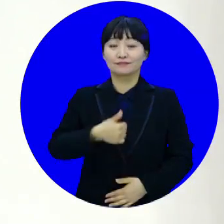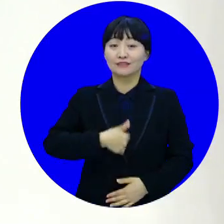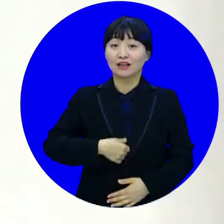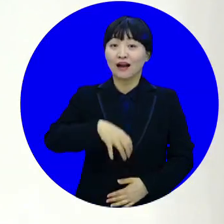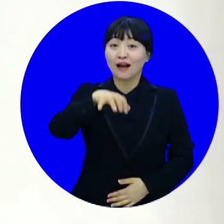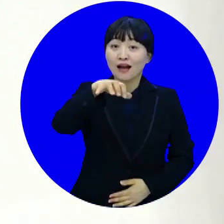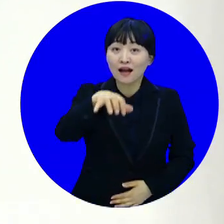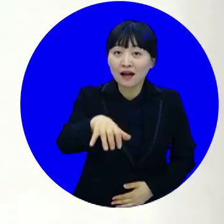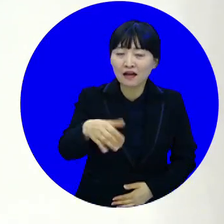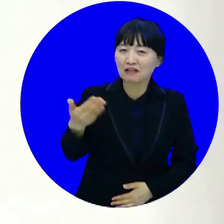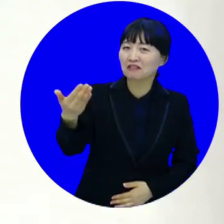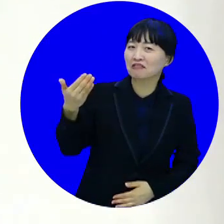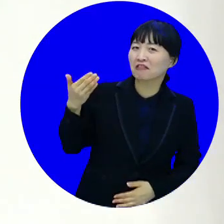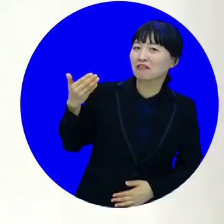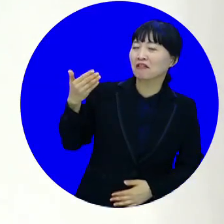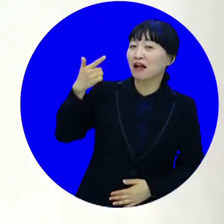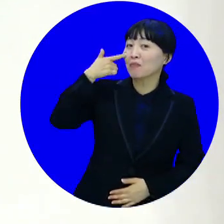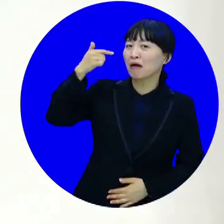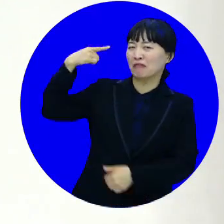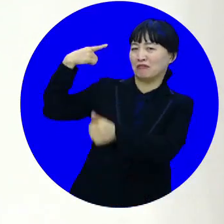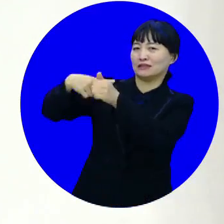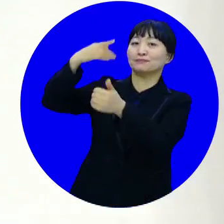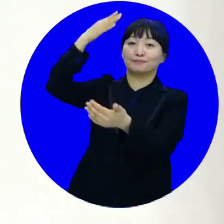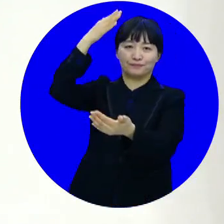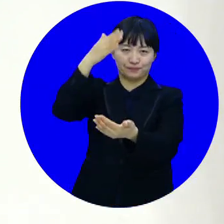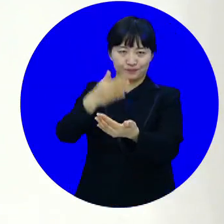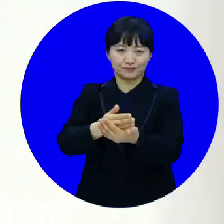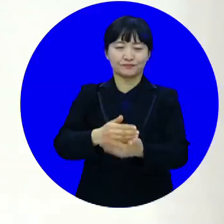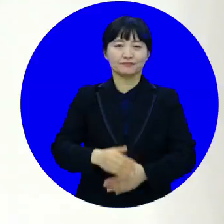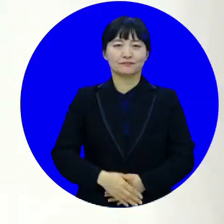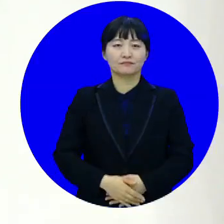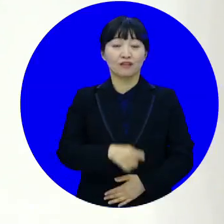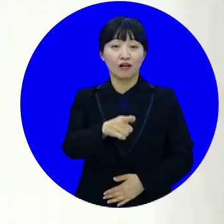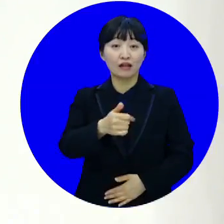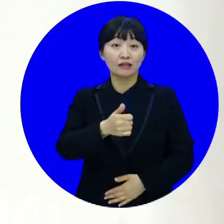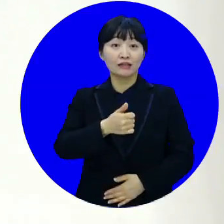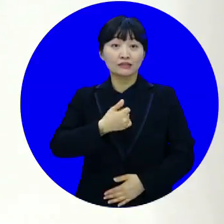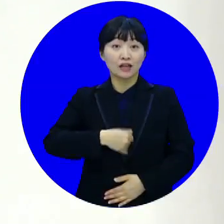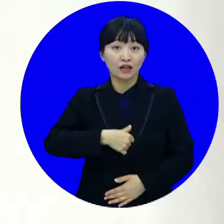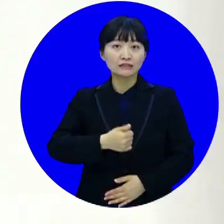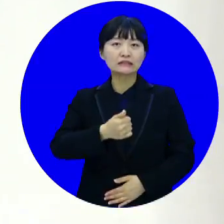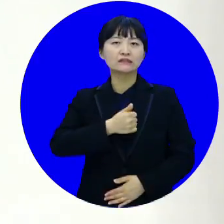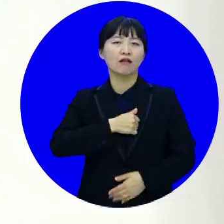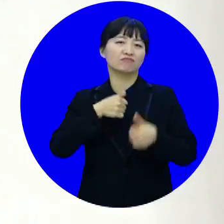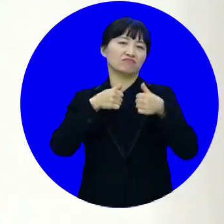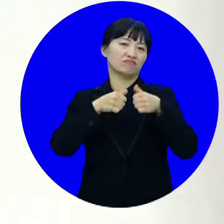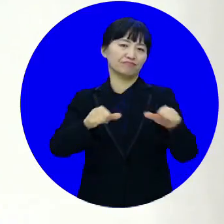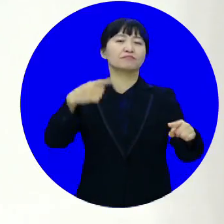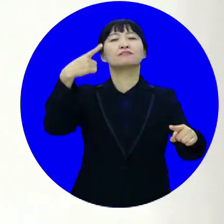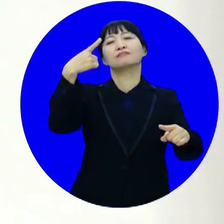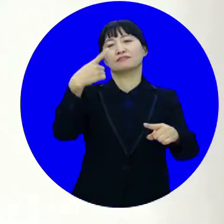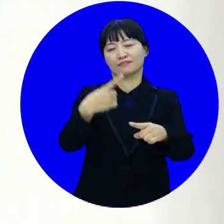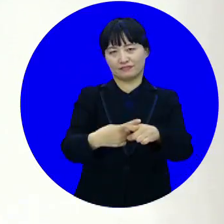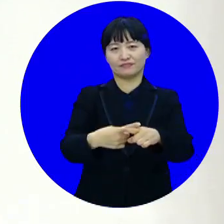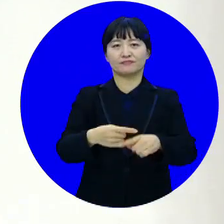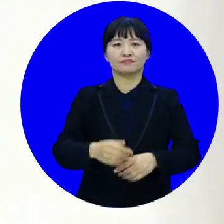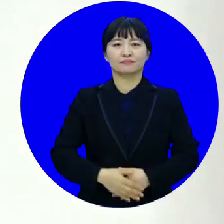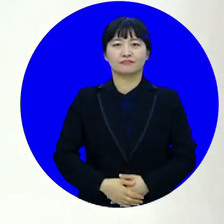자녀 앞에서 전 배우자를 비난하지 않겠습니다. 자녀의 자존감을 다치게 하는 일이기 때문입니다.